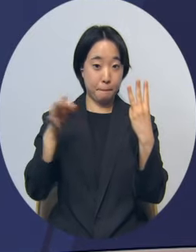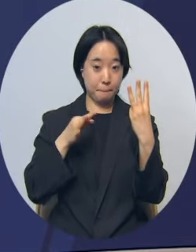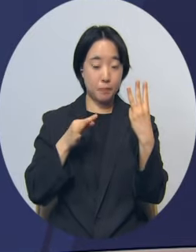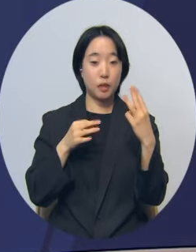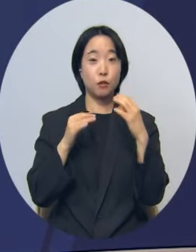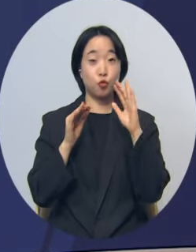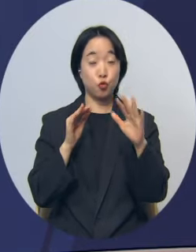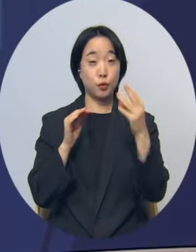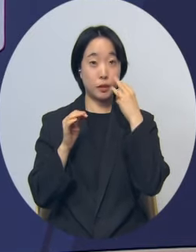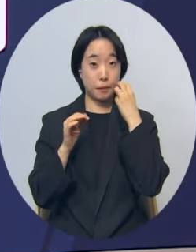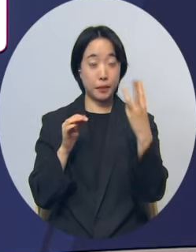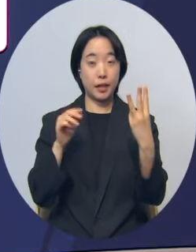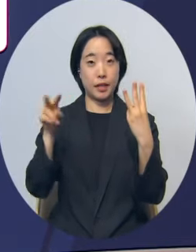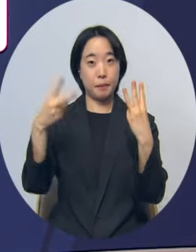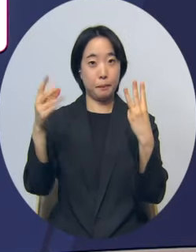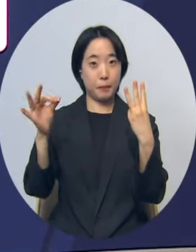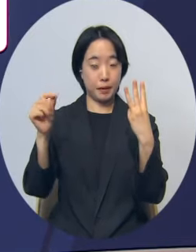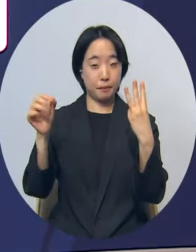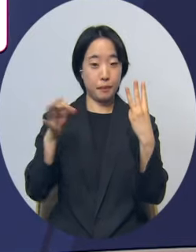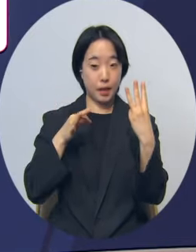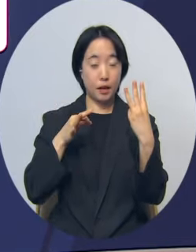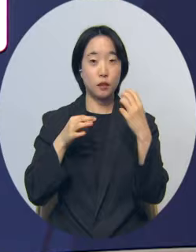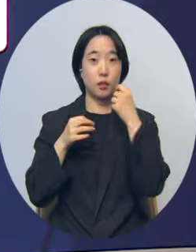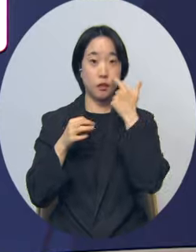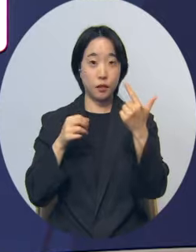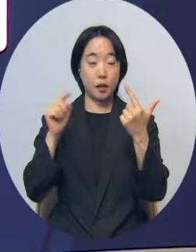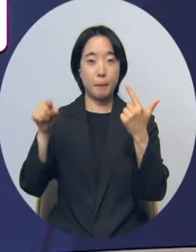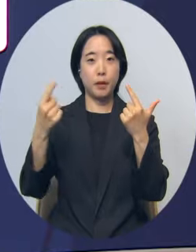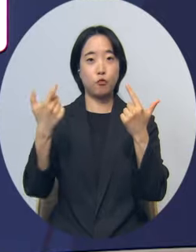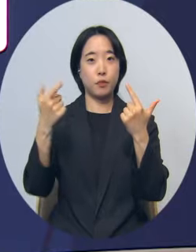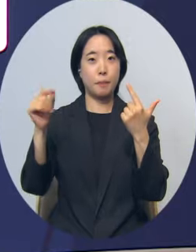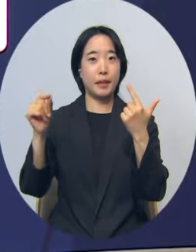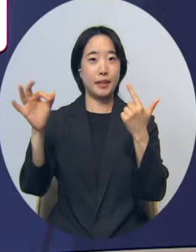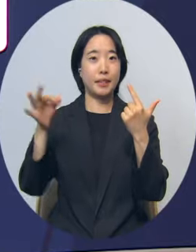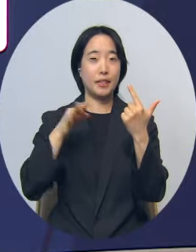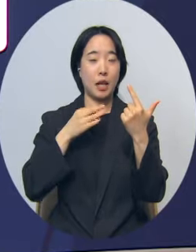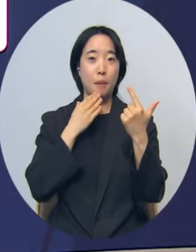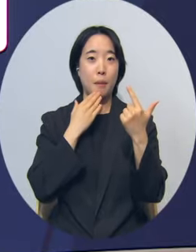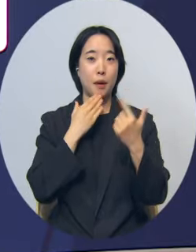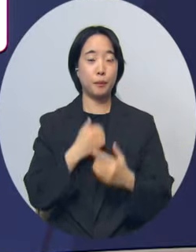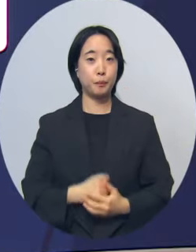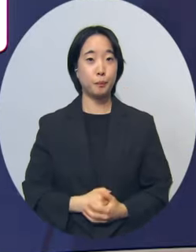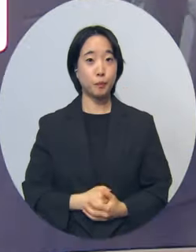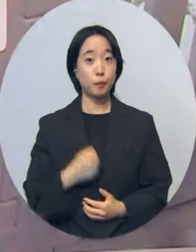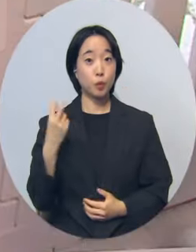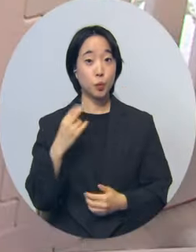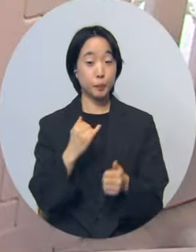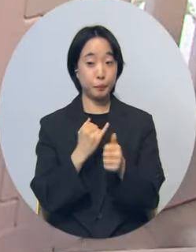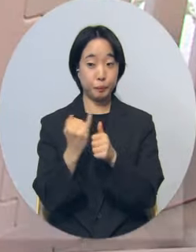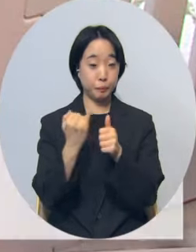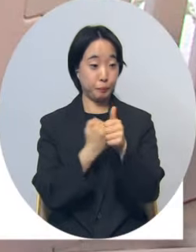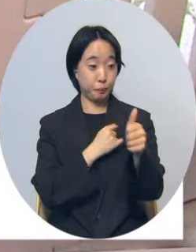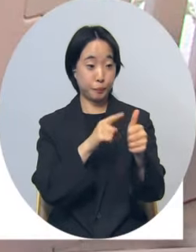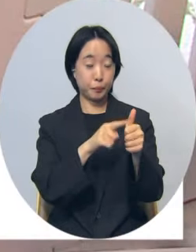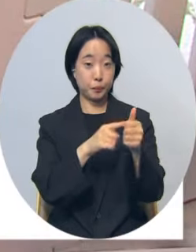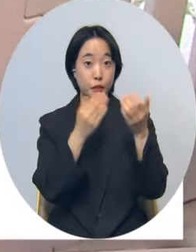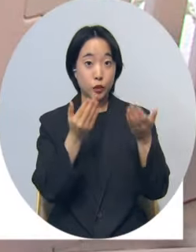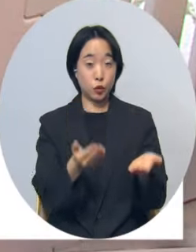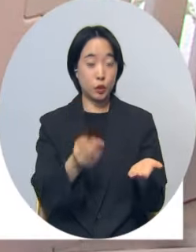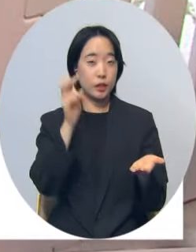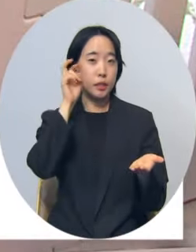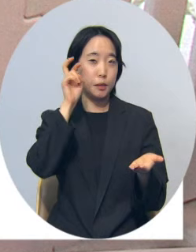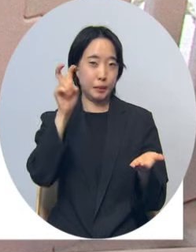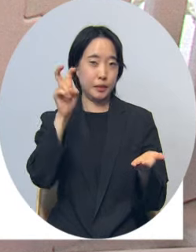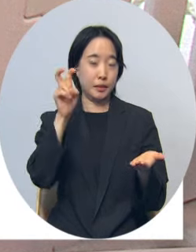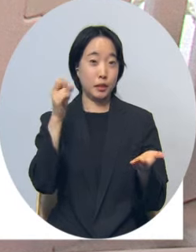원, 나머지 여섯 달은 160만 원의 육아휴직급여를 지원합니다. 또 배우자 출산휴가도 20일로 확대하며 연